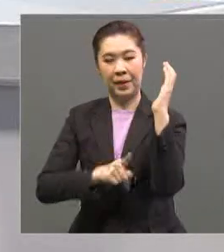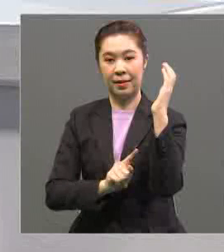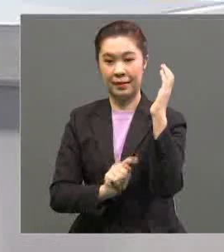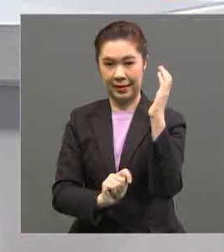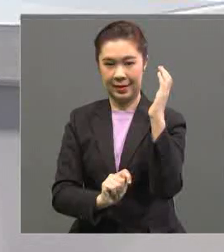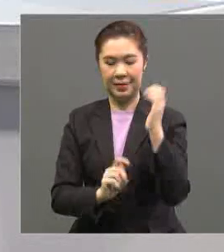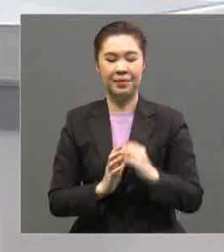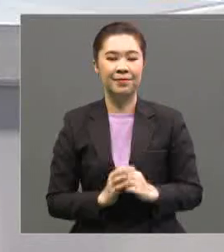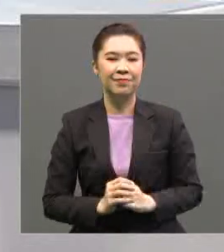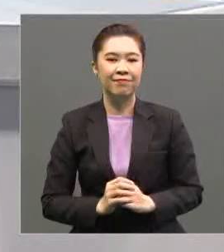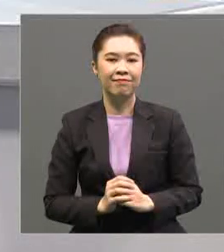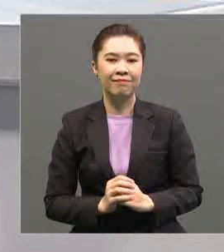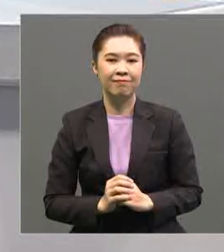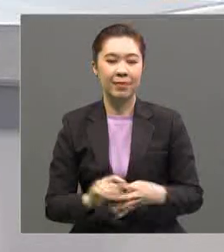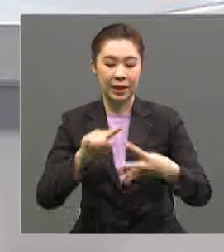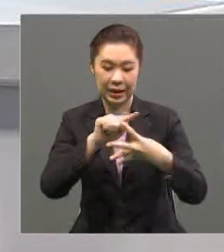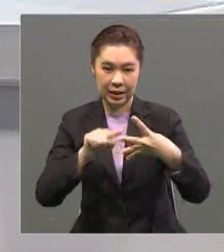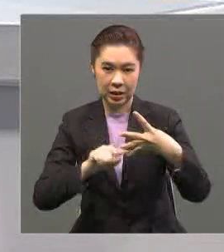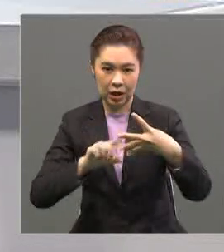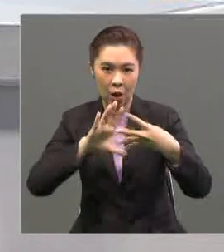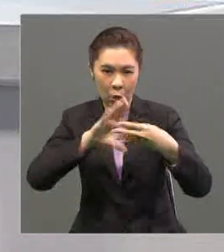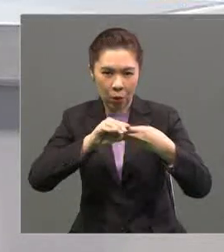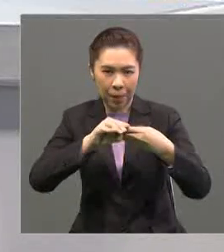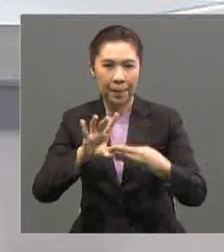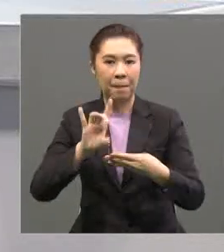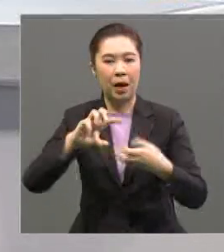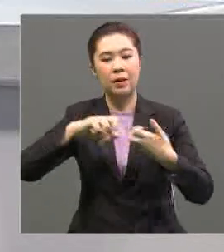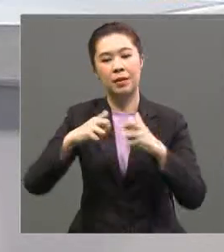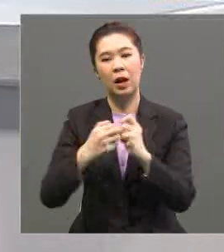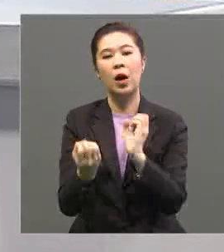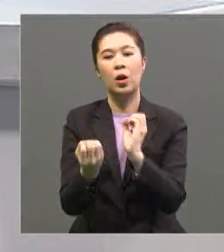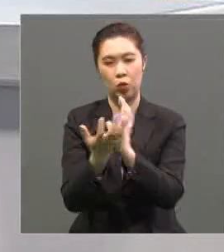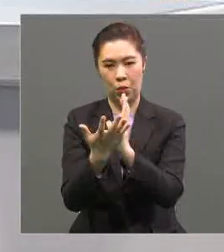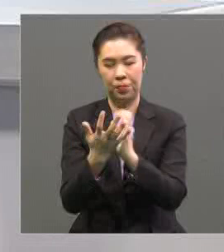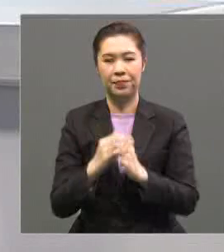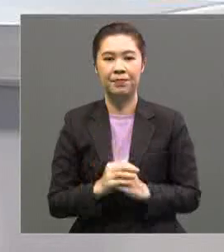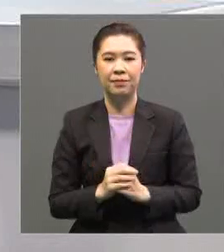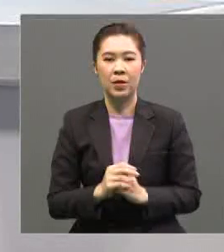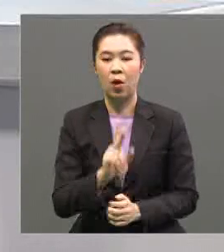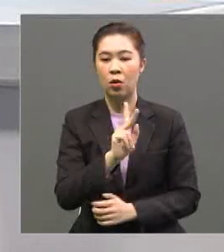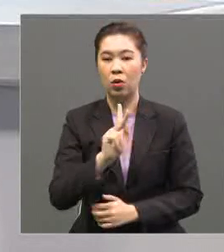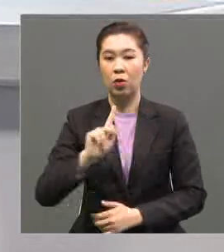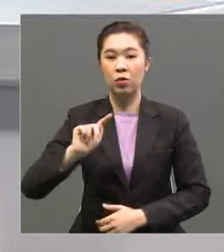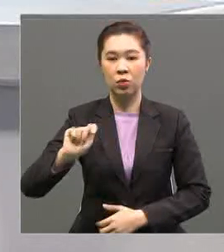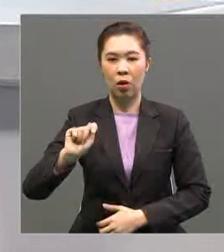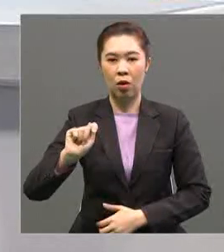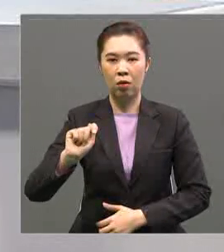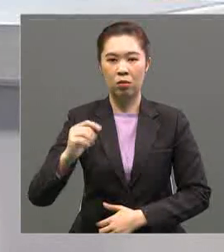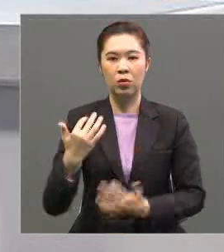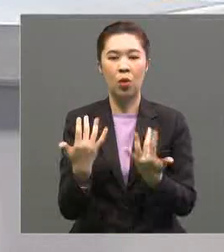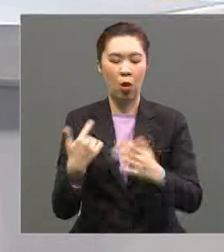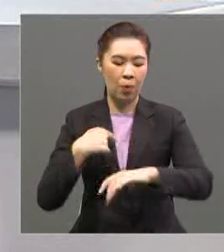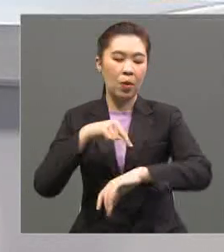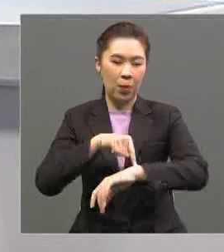นะครับก็ถือว่า4จังหวัดรวมแล้วเป็น8จังหวัดที่รับผลกระทบต้องดูแต่กกต.เขาก็บอกว่าเวลามันก็พ